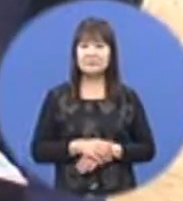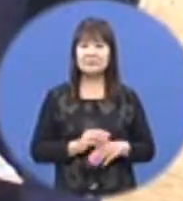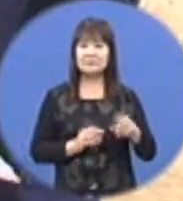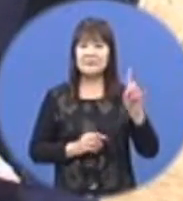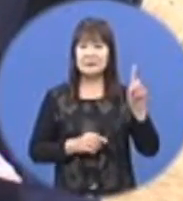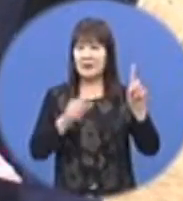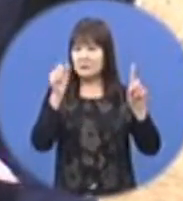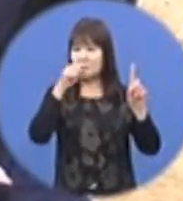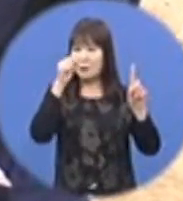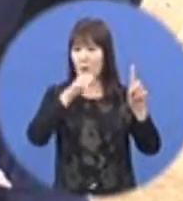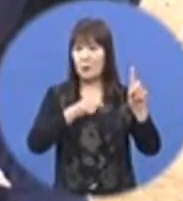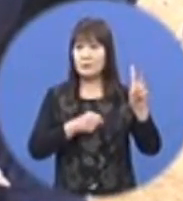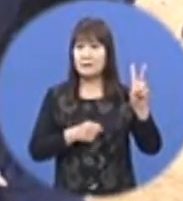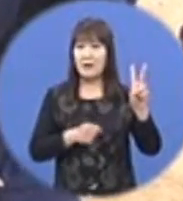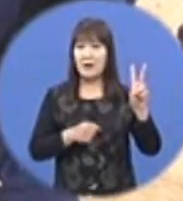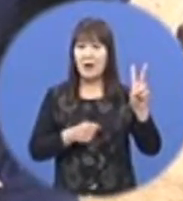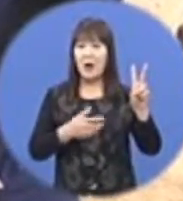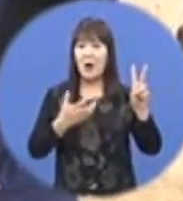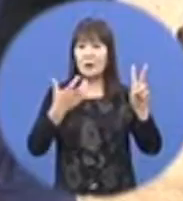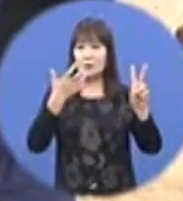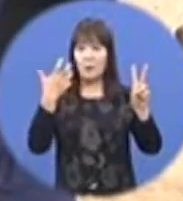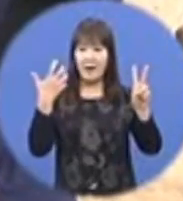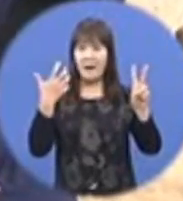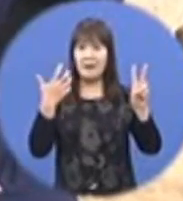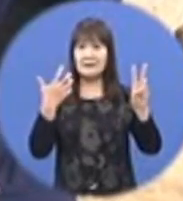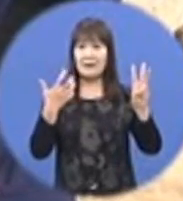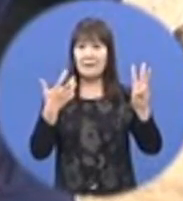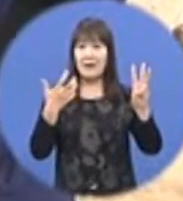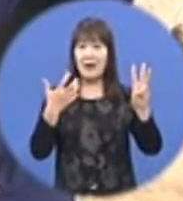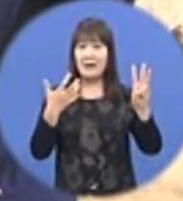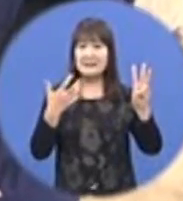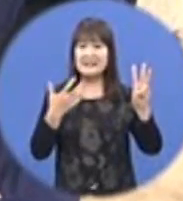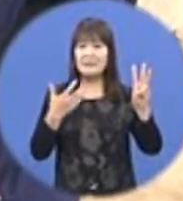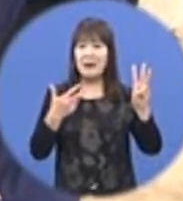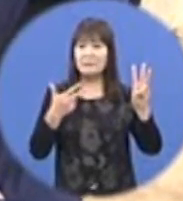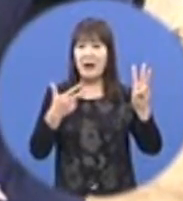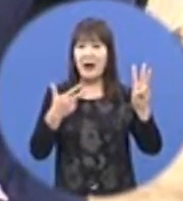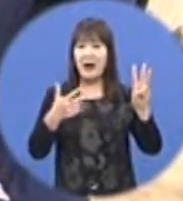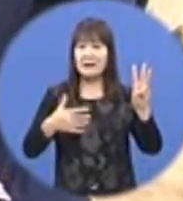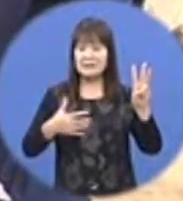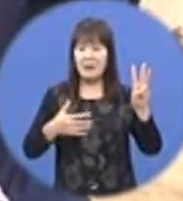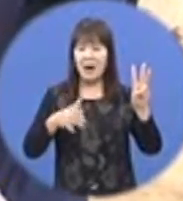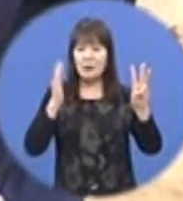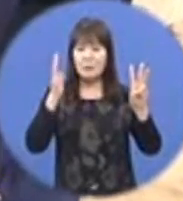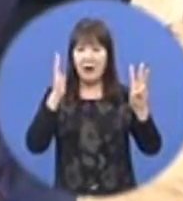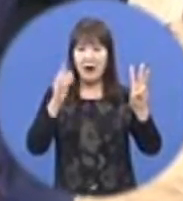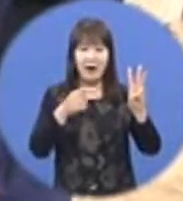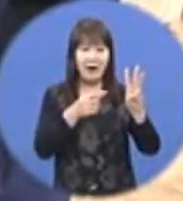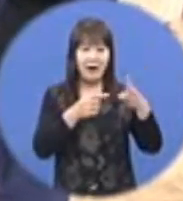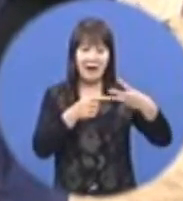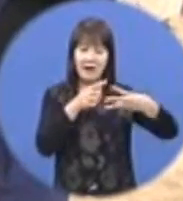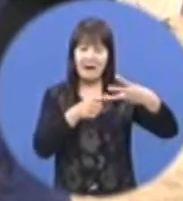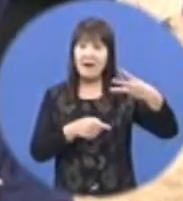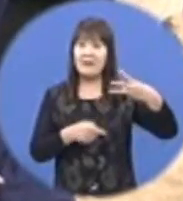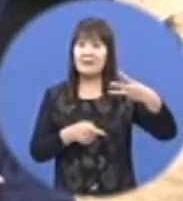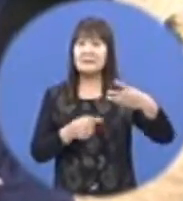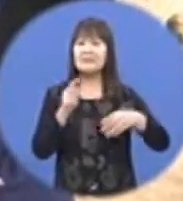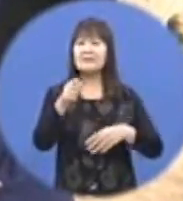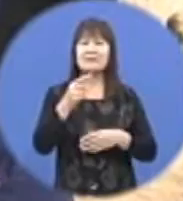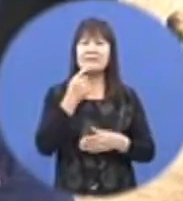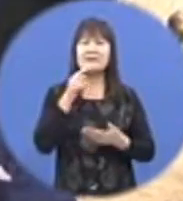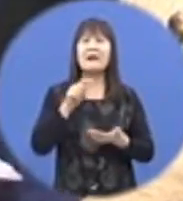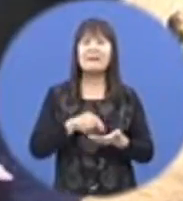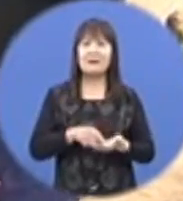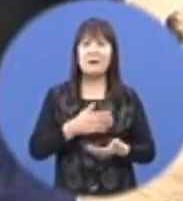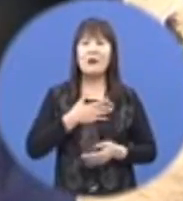1番ゾウ、 うん、 2番トラ、3番シマウマ。さあどれでござるか。 これは簡単で